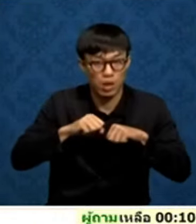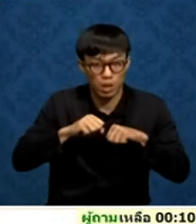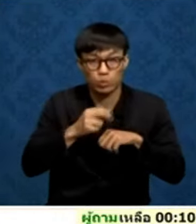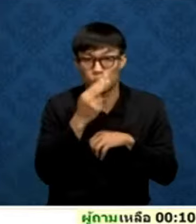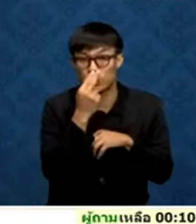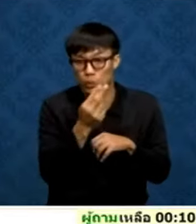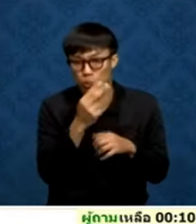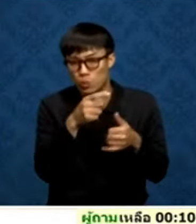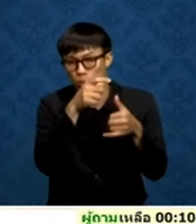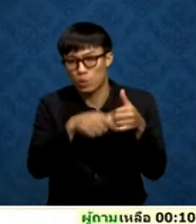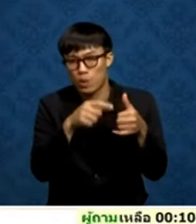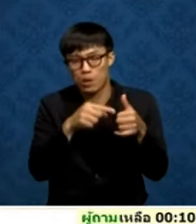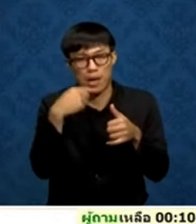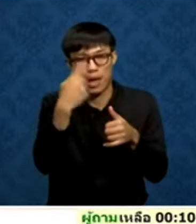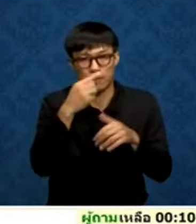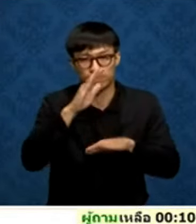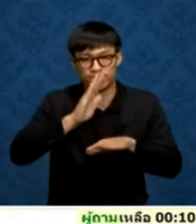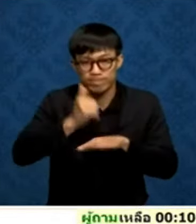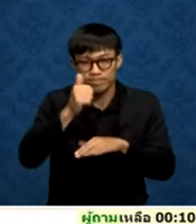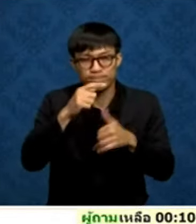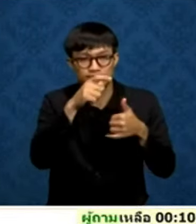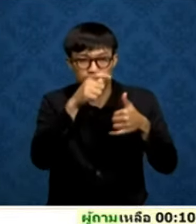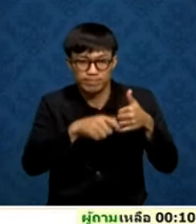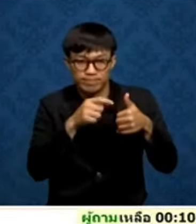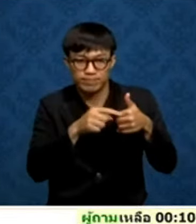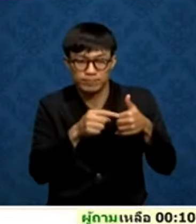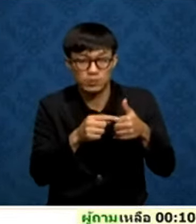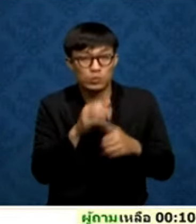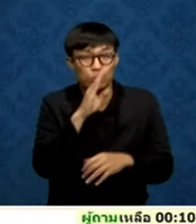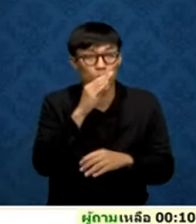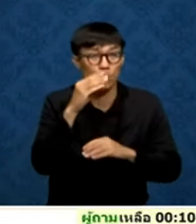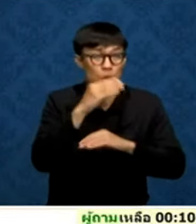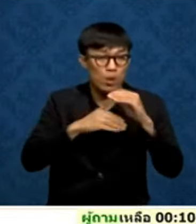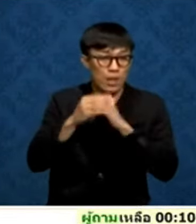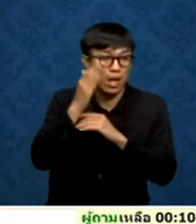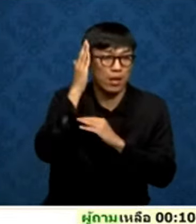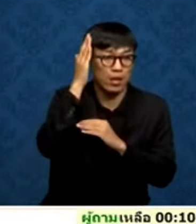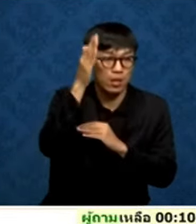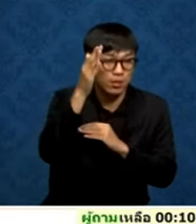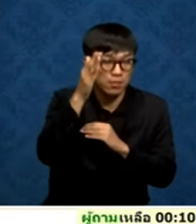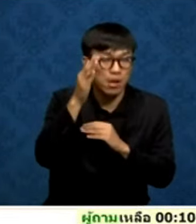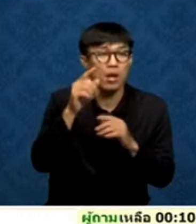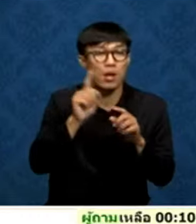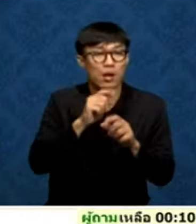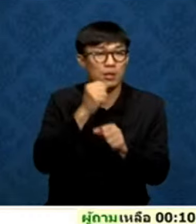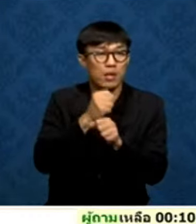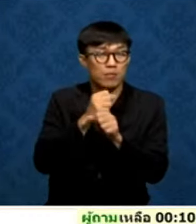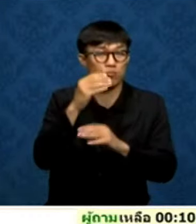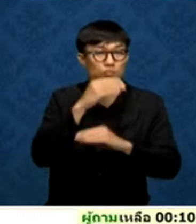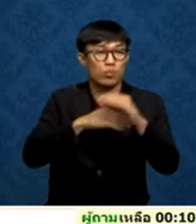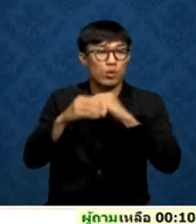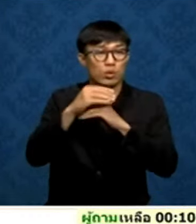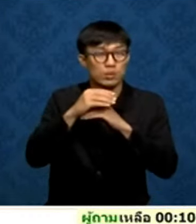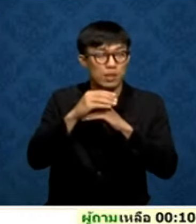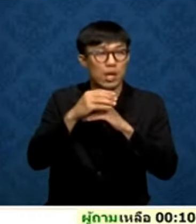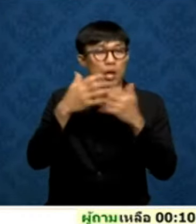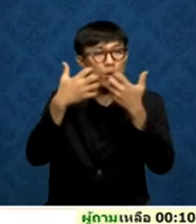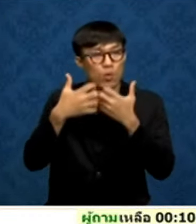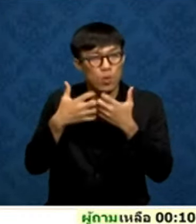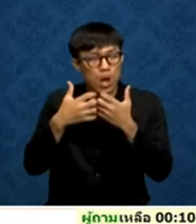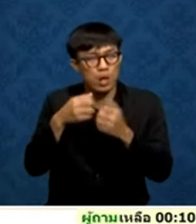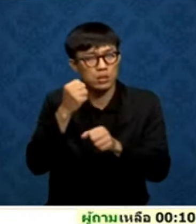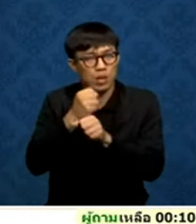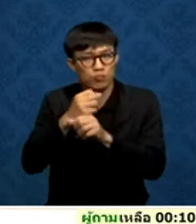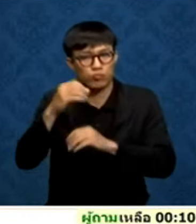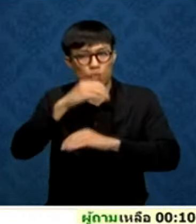มบัติเหล่านี้เข้ามาให้แน่นอนครับการก่อสร้างครั้งต่อไปที่อาจจะเป็นงานซีวิลเวิร์คเช่นก่อสร้างโรงอาคารเขาก็ทำได้เร็วเพราะเอาสำ